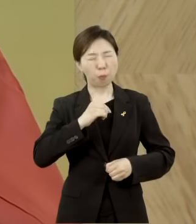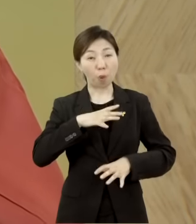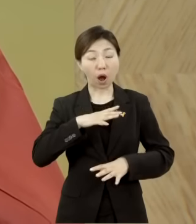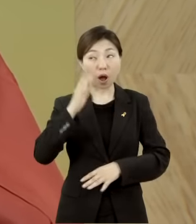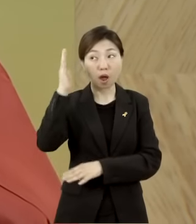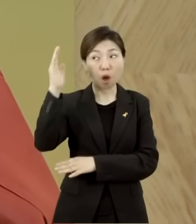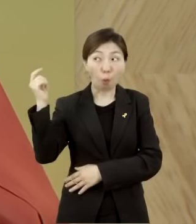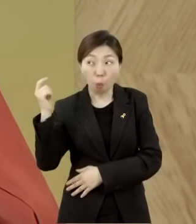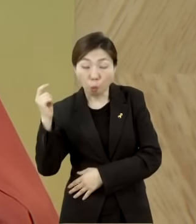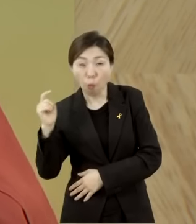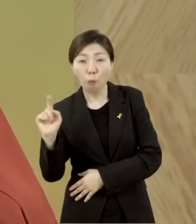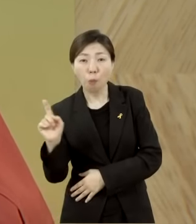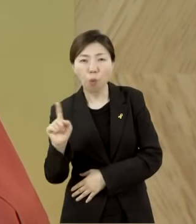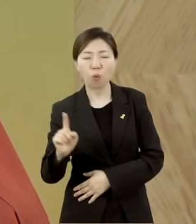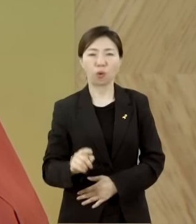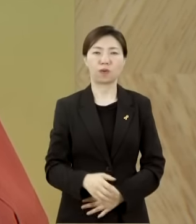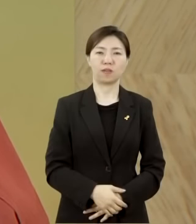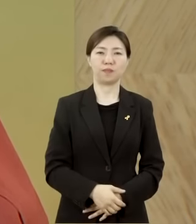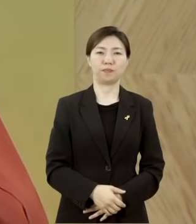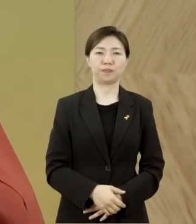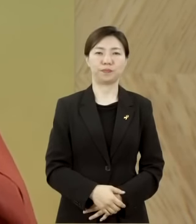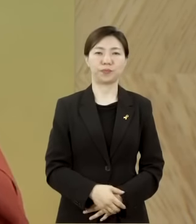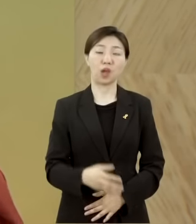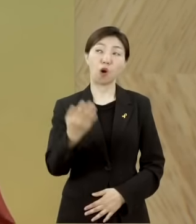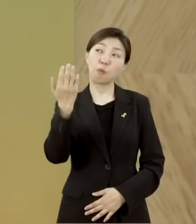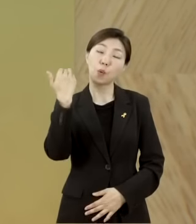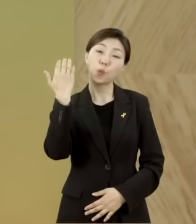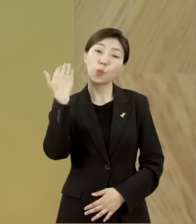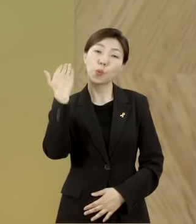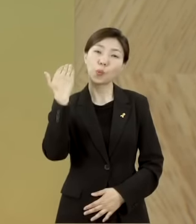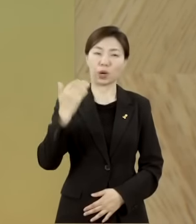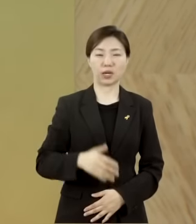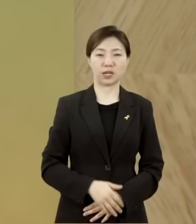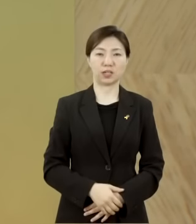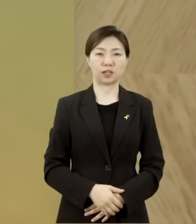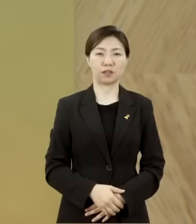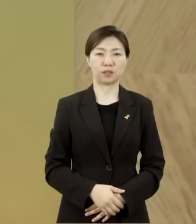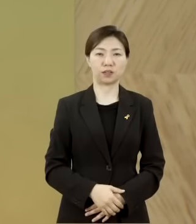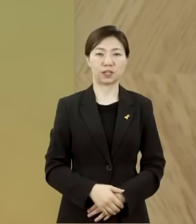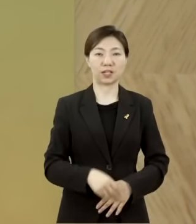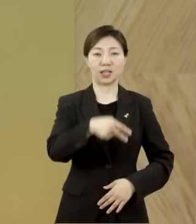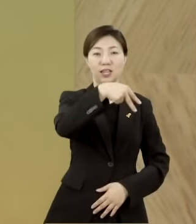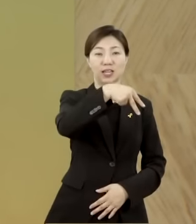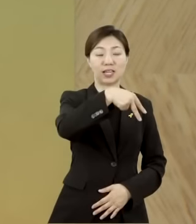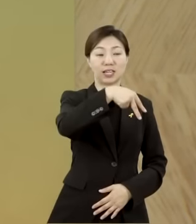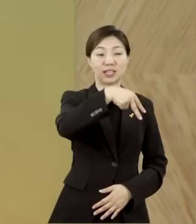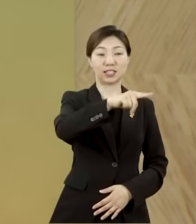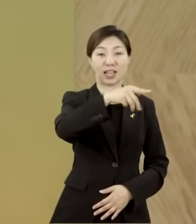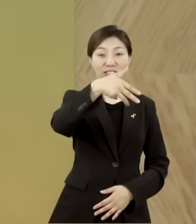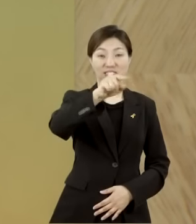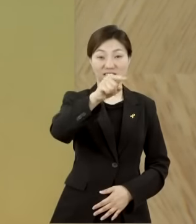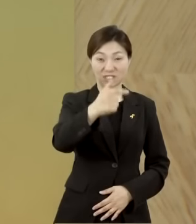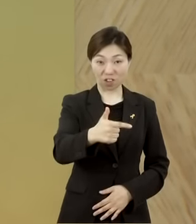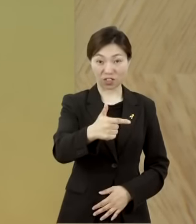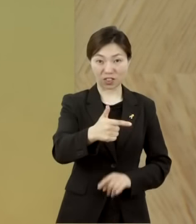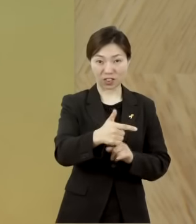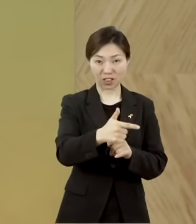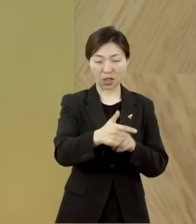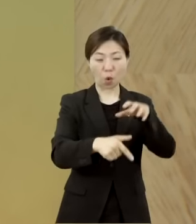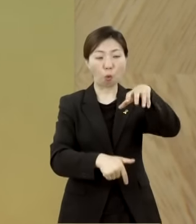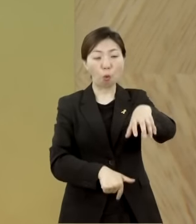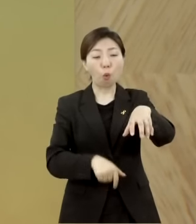들었습니다 제가 어 얼마 전에 사천의 보국사 그런 작은